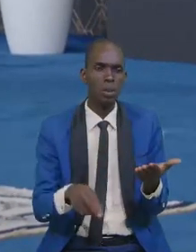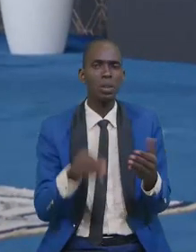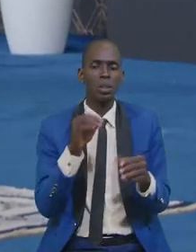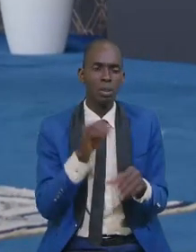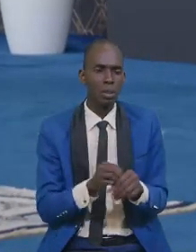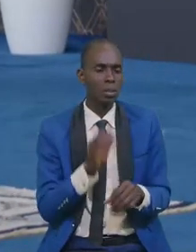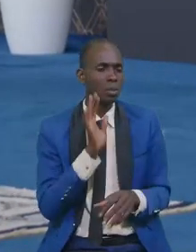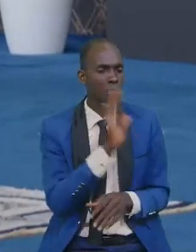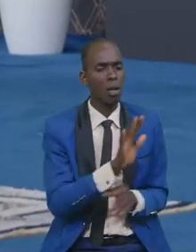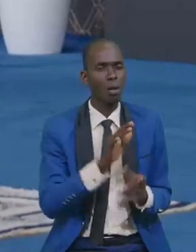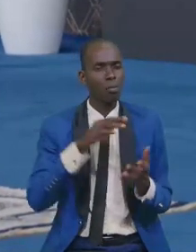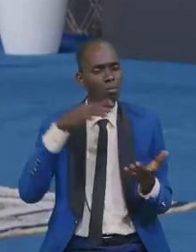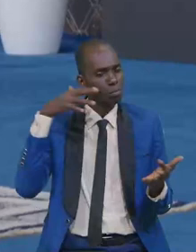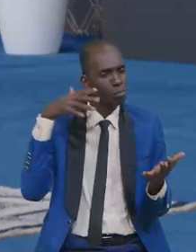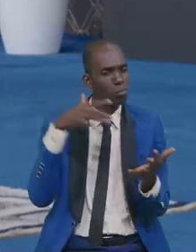à l'école.